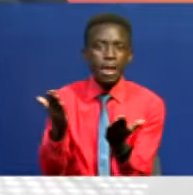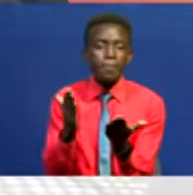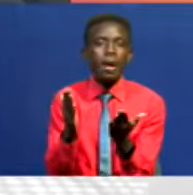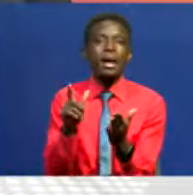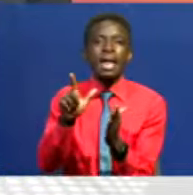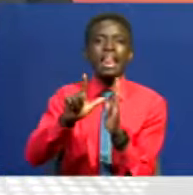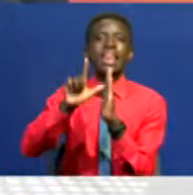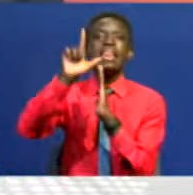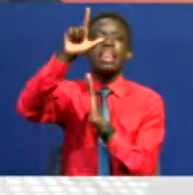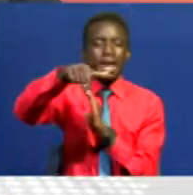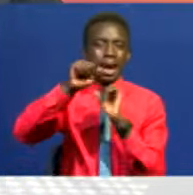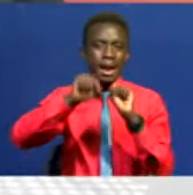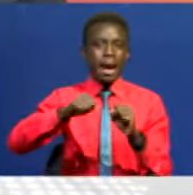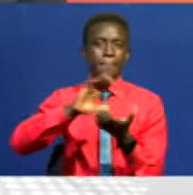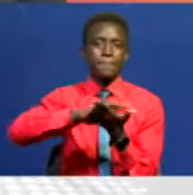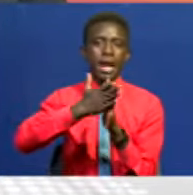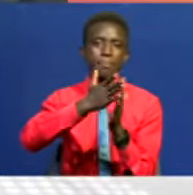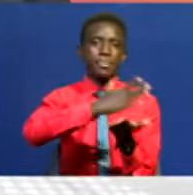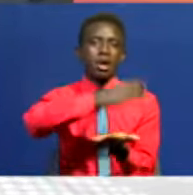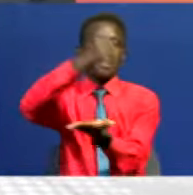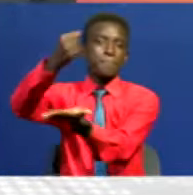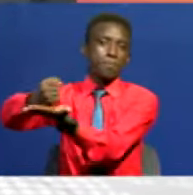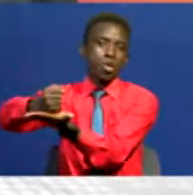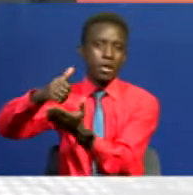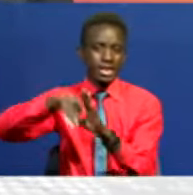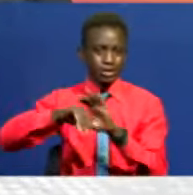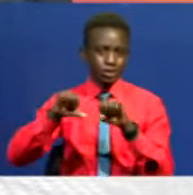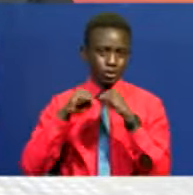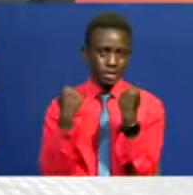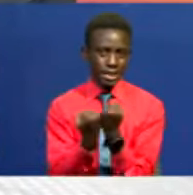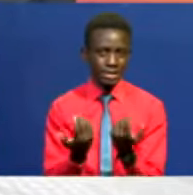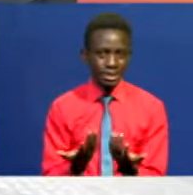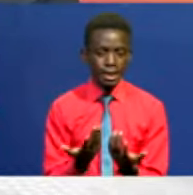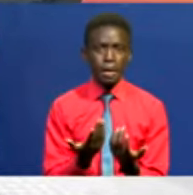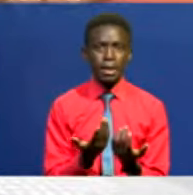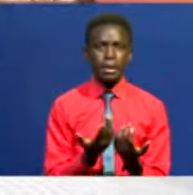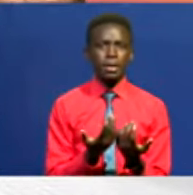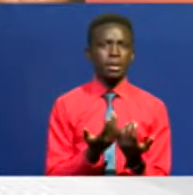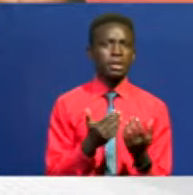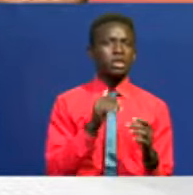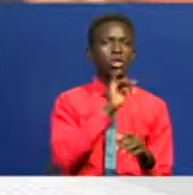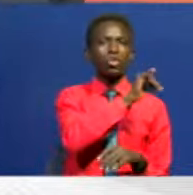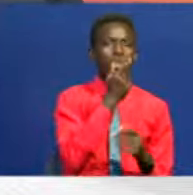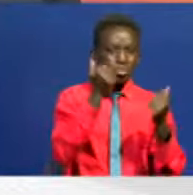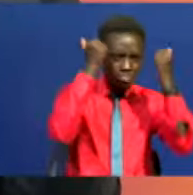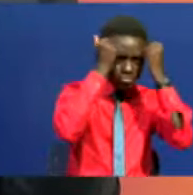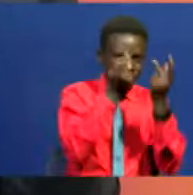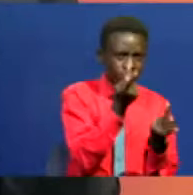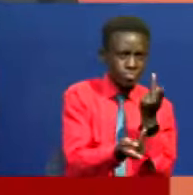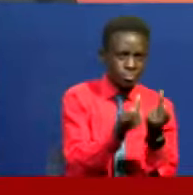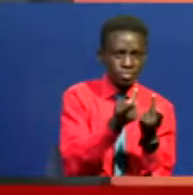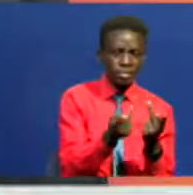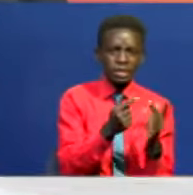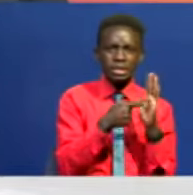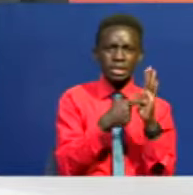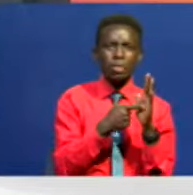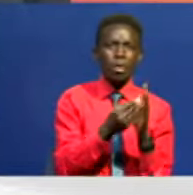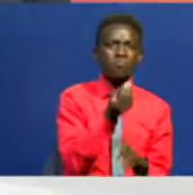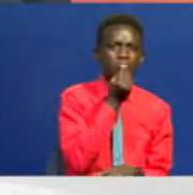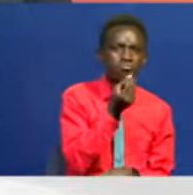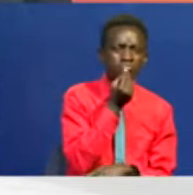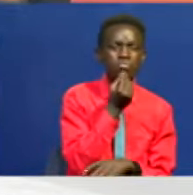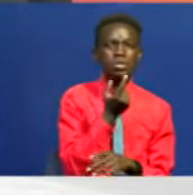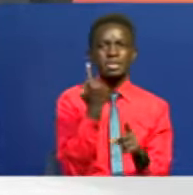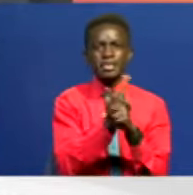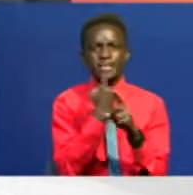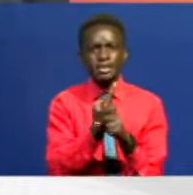kwa soko. Kama wale ambao wanafanya hospitality, ni vigumu sana usikie mwanafunzi amefanya kozi kama food and beverage, hotel and catering, na